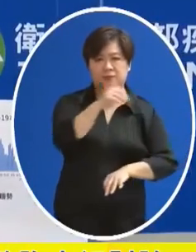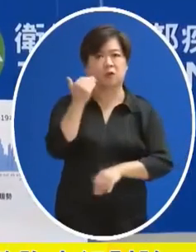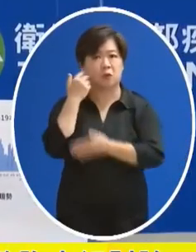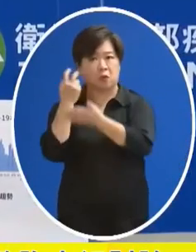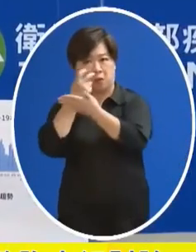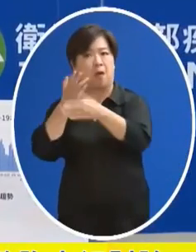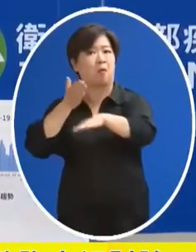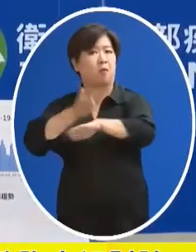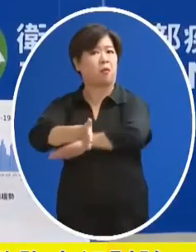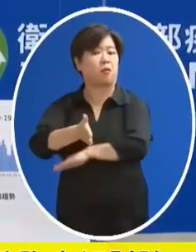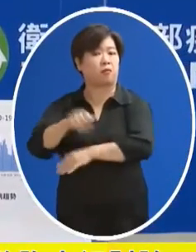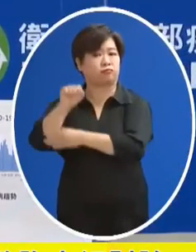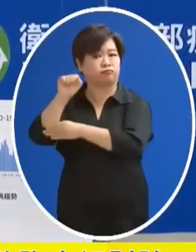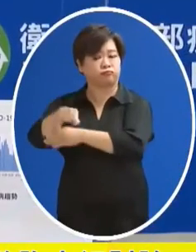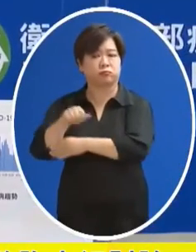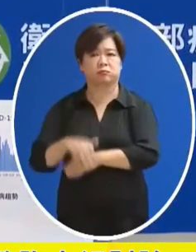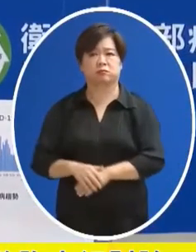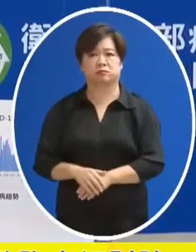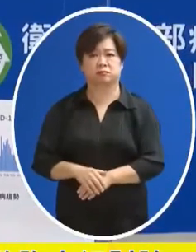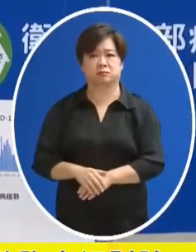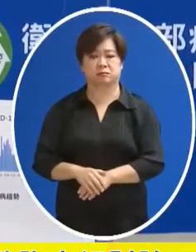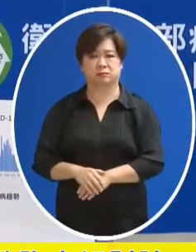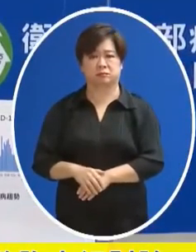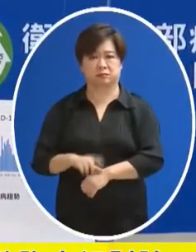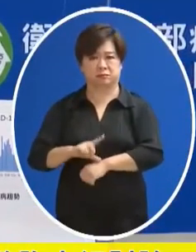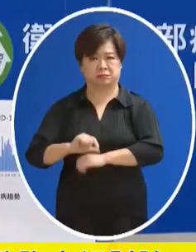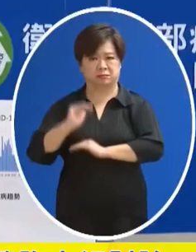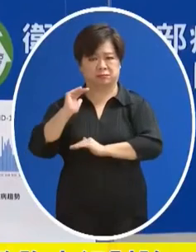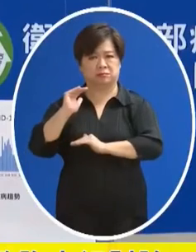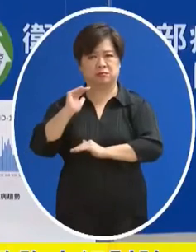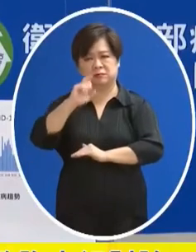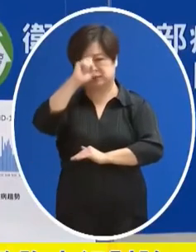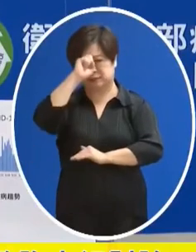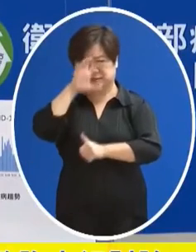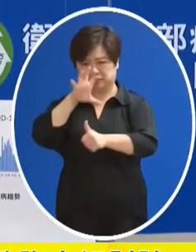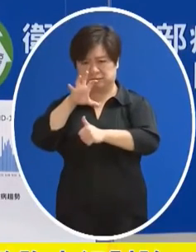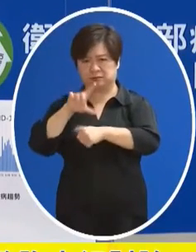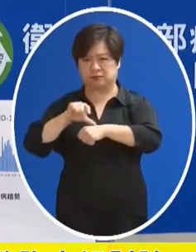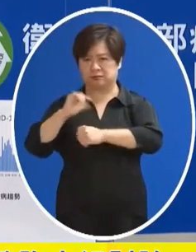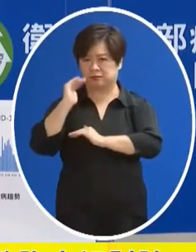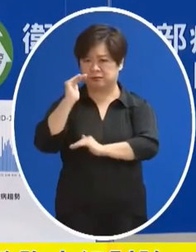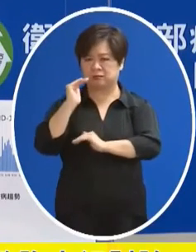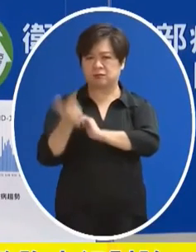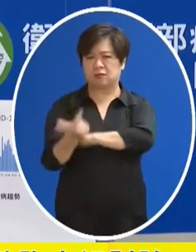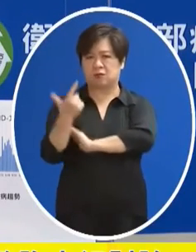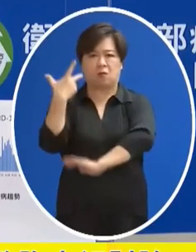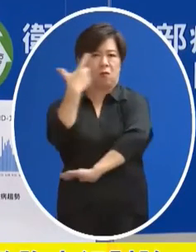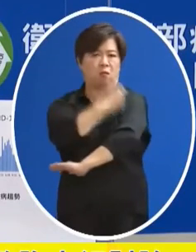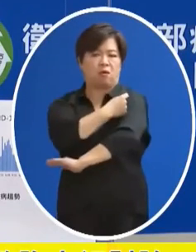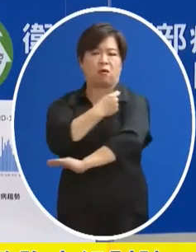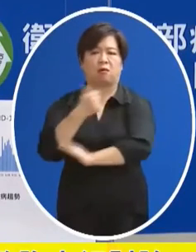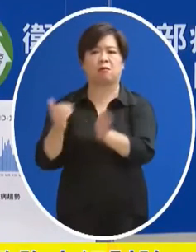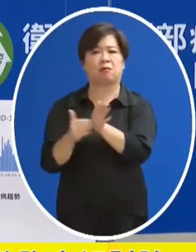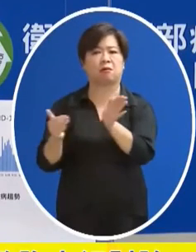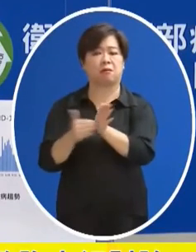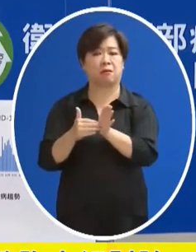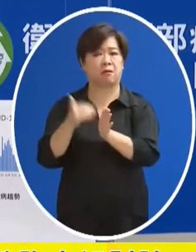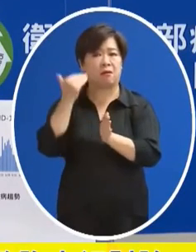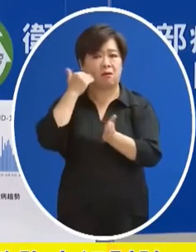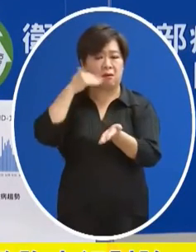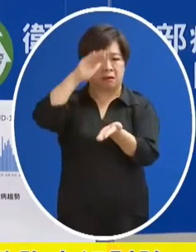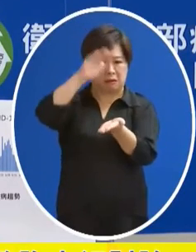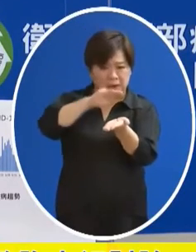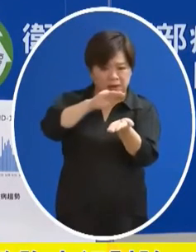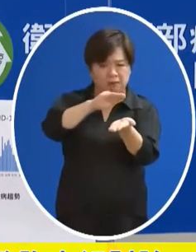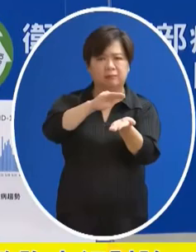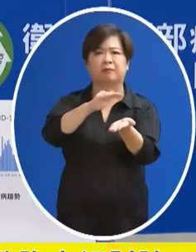通过的，好，那就是要在时限内，好，要求时限内打完， 那否则没有的话，那就回到我们整体